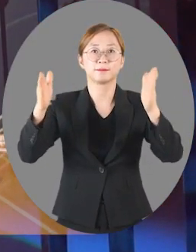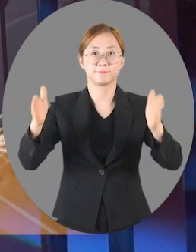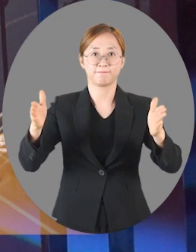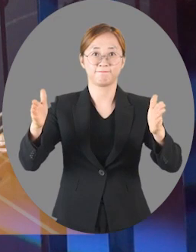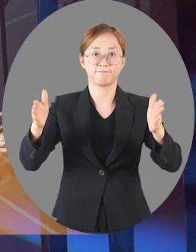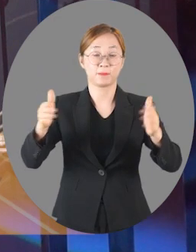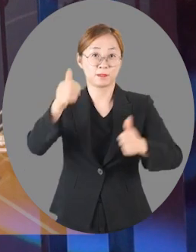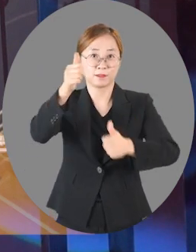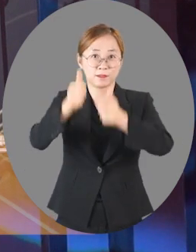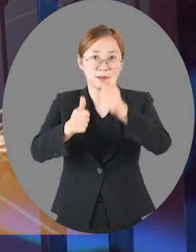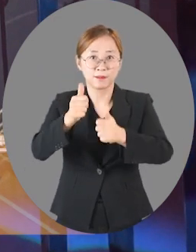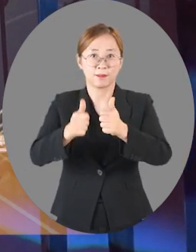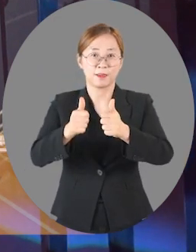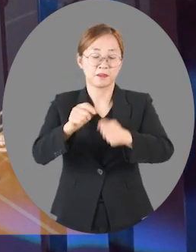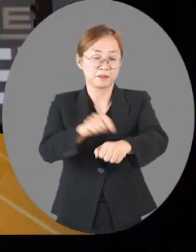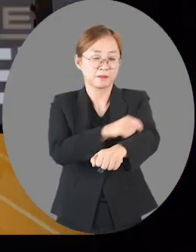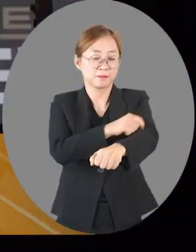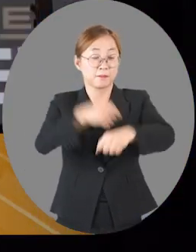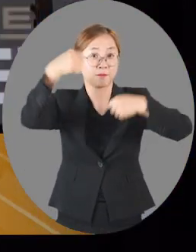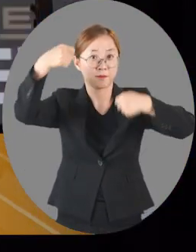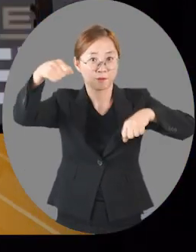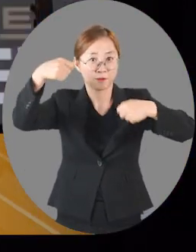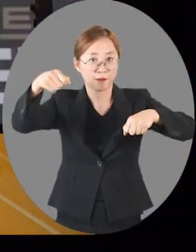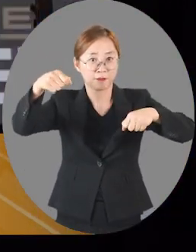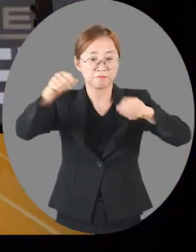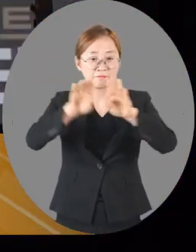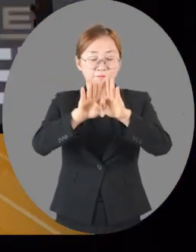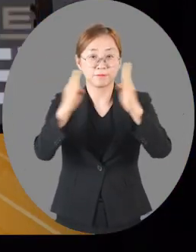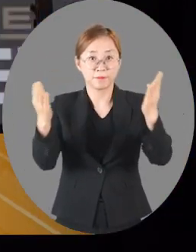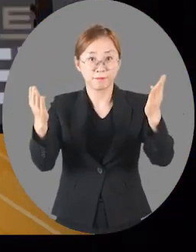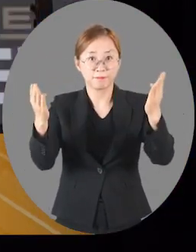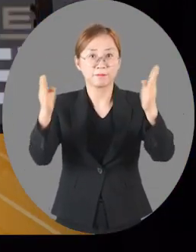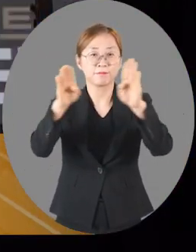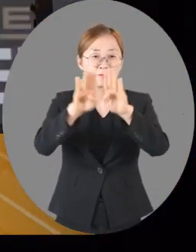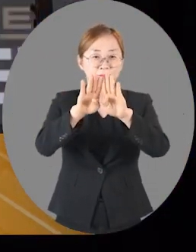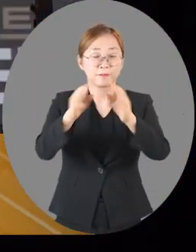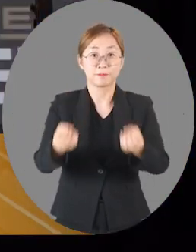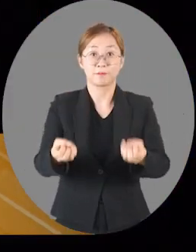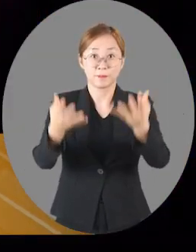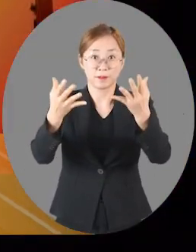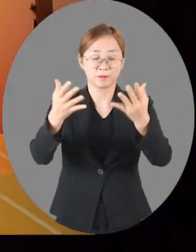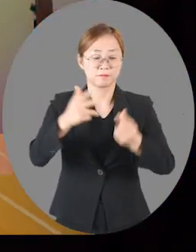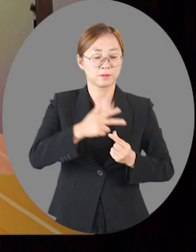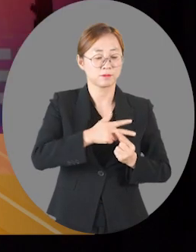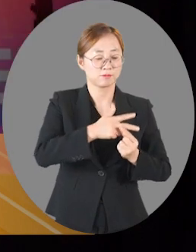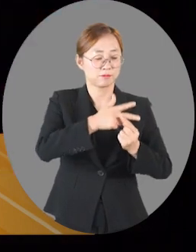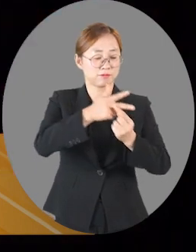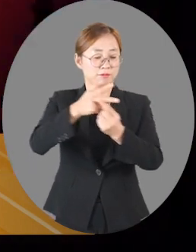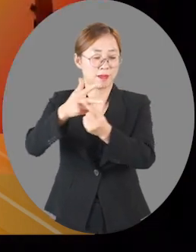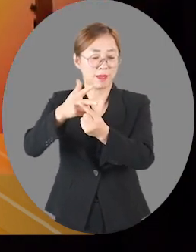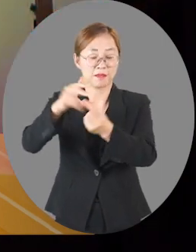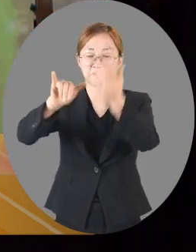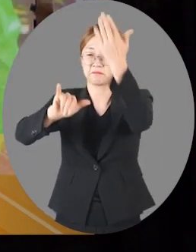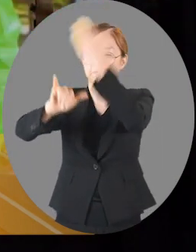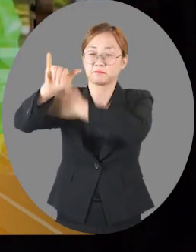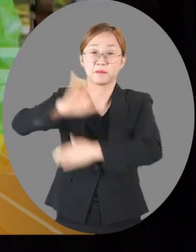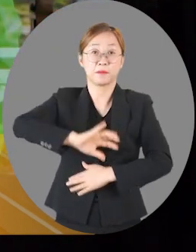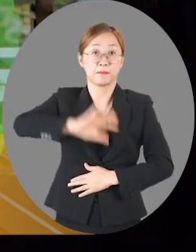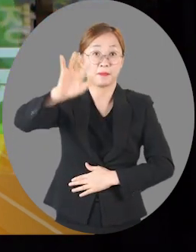9월 1일부터 15일까지 경연작과 초청작, 개폐막식 영상을